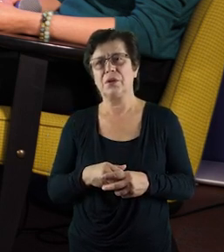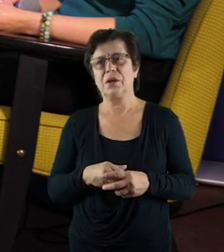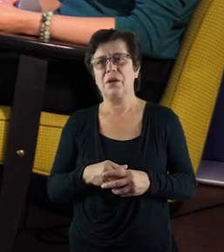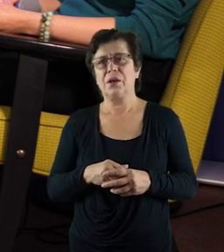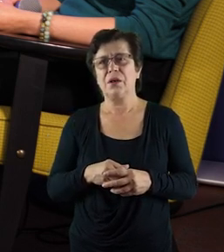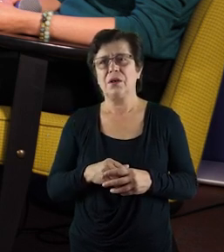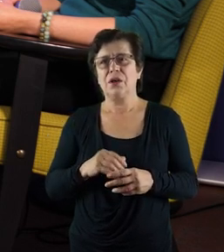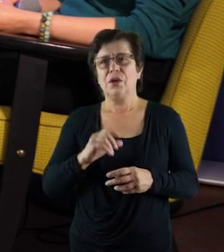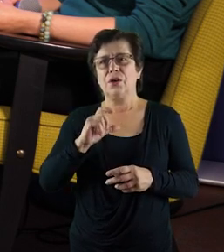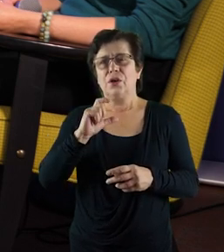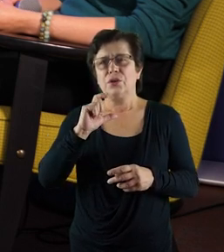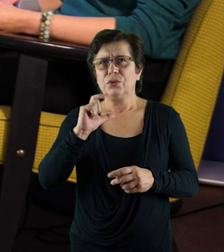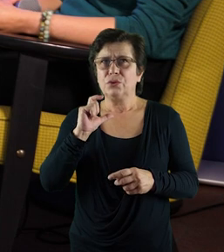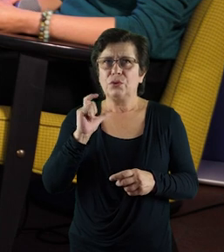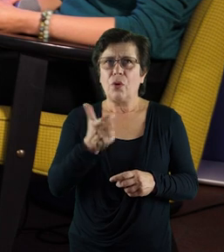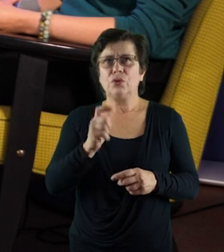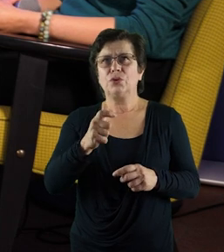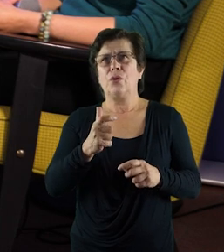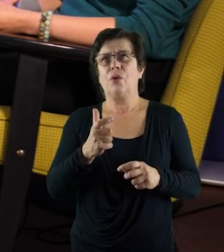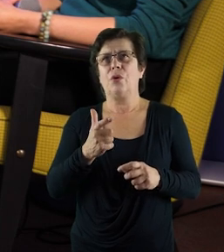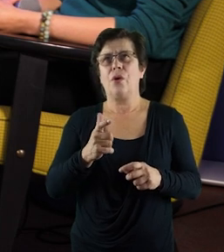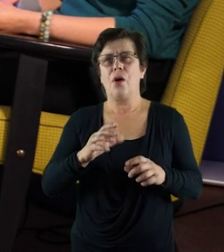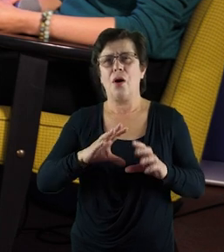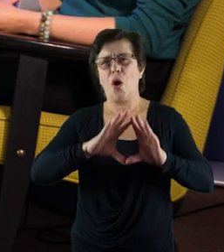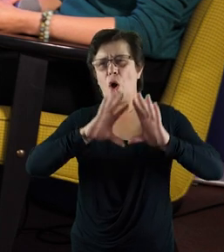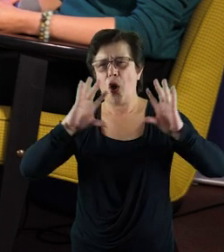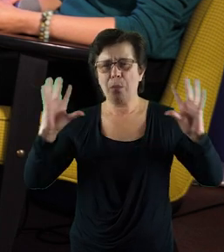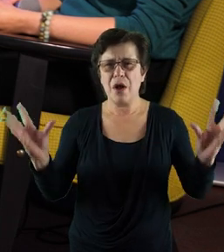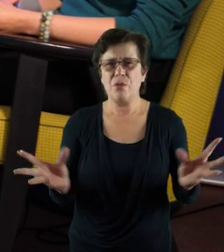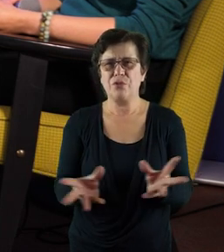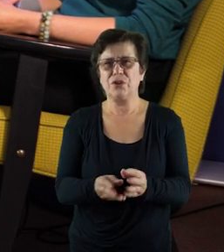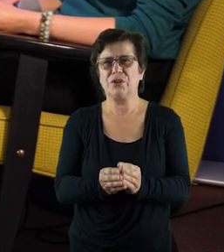coś, co obejmuje wszystko, co człowieka jakoś